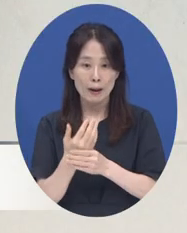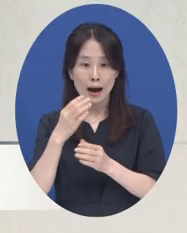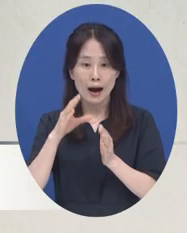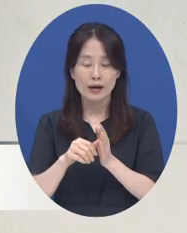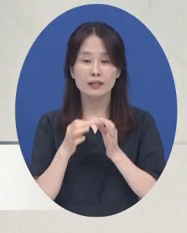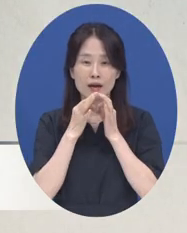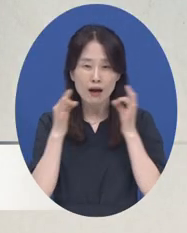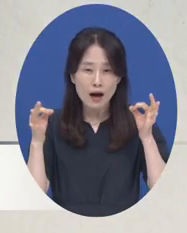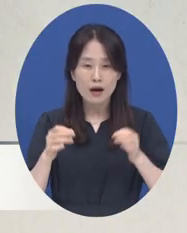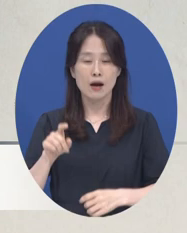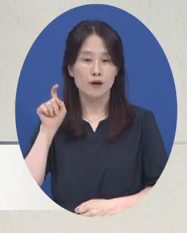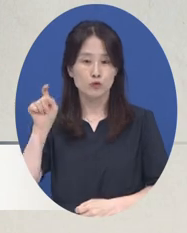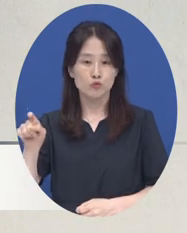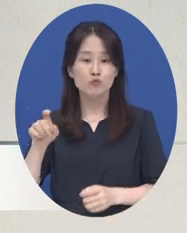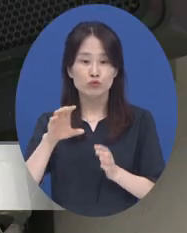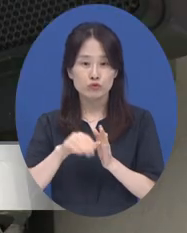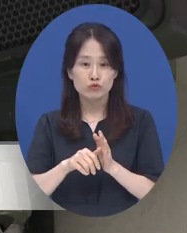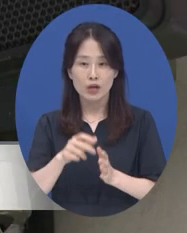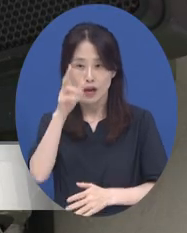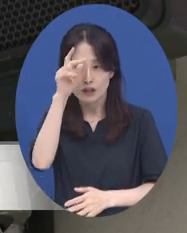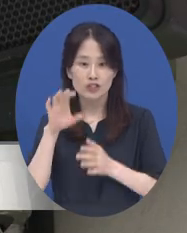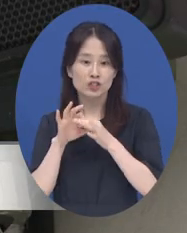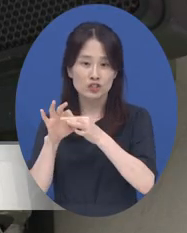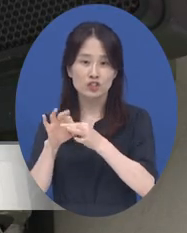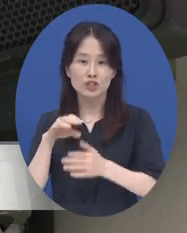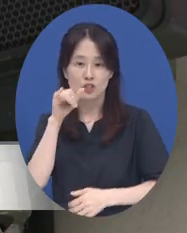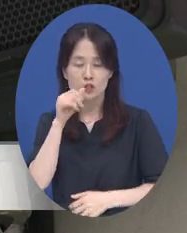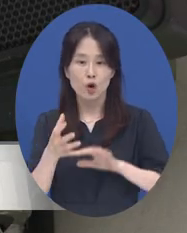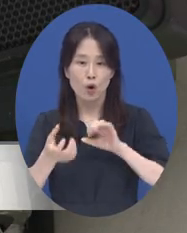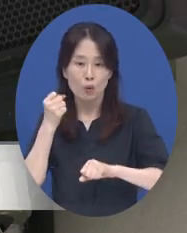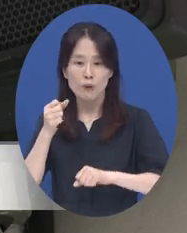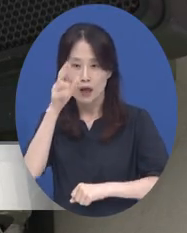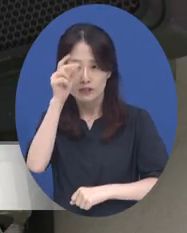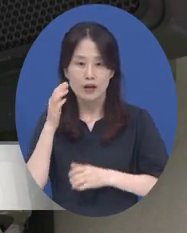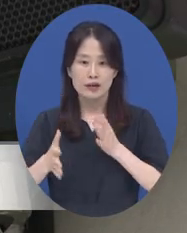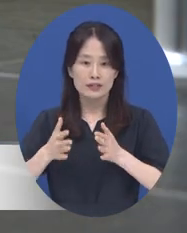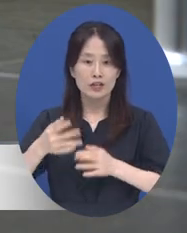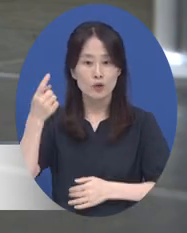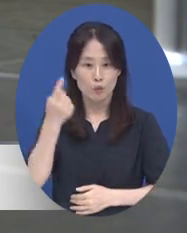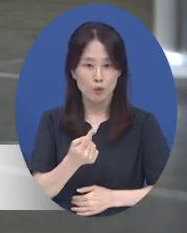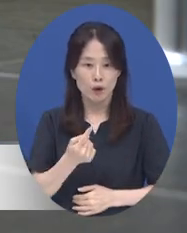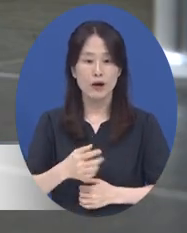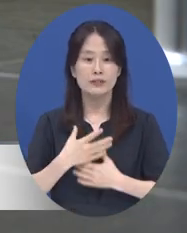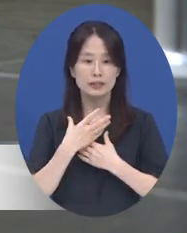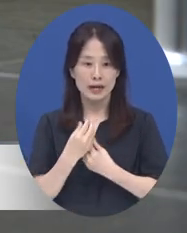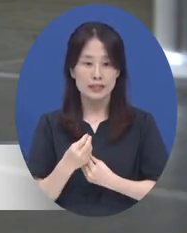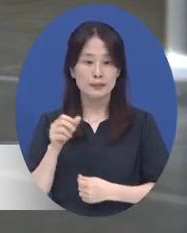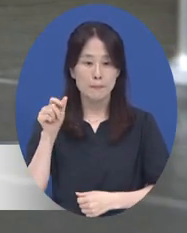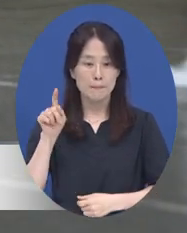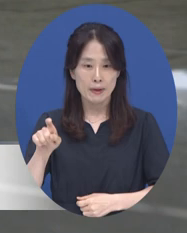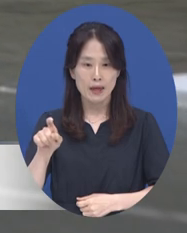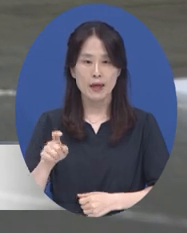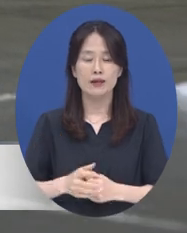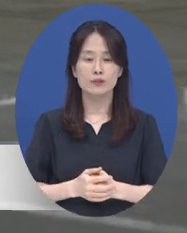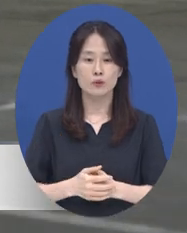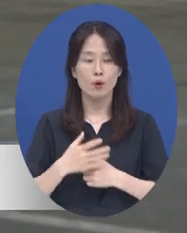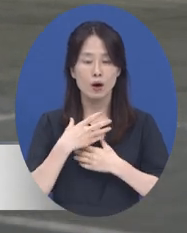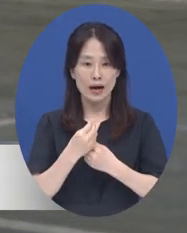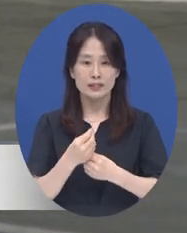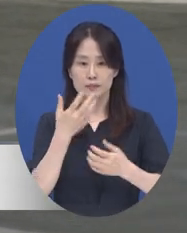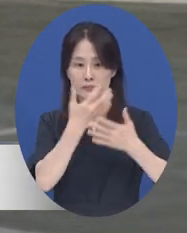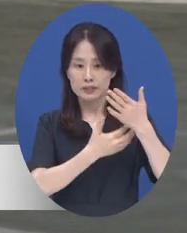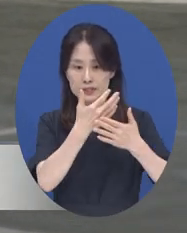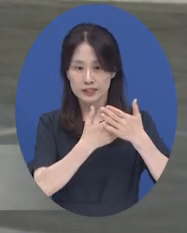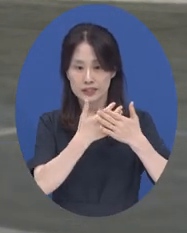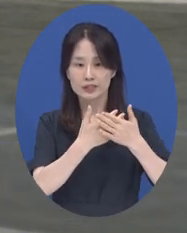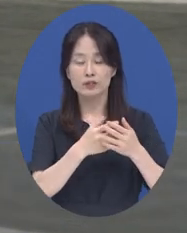비명을 지르거나 버튼을 누르면 경찰서로 연결돼 곧바로 출동이 이뤄지는 안심벨과 안심 스크린을 비롯한 불법 촬영